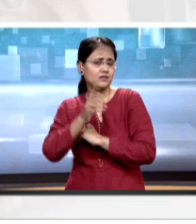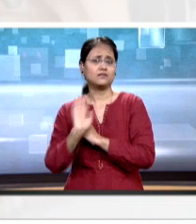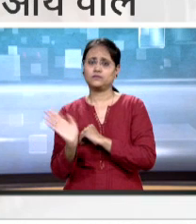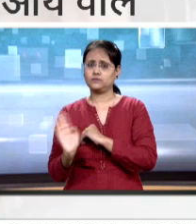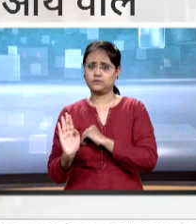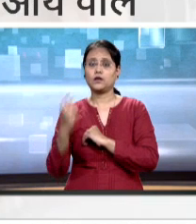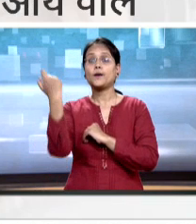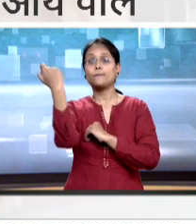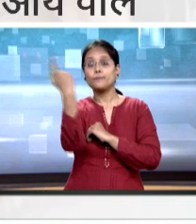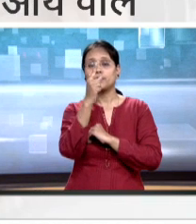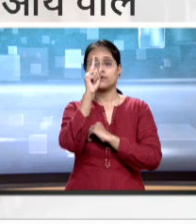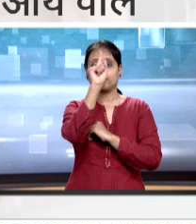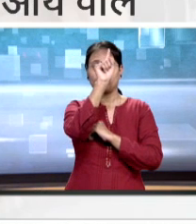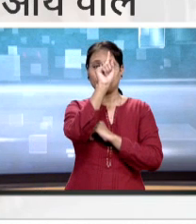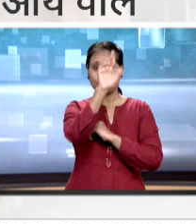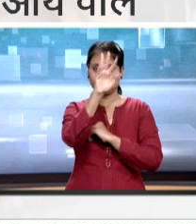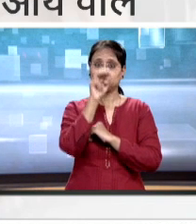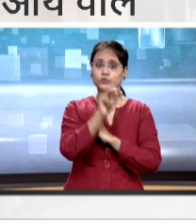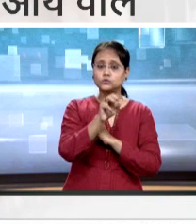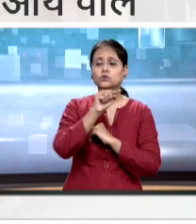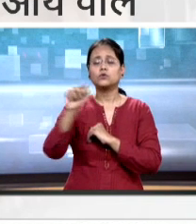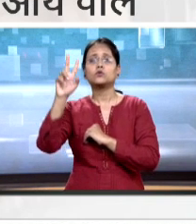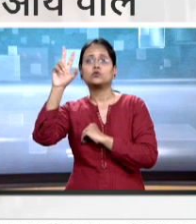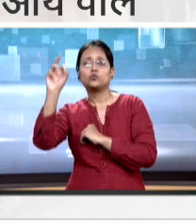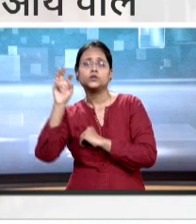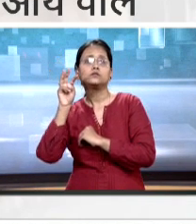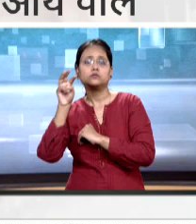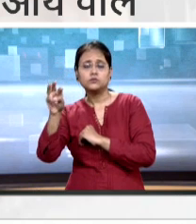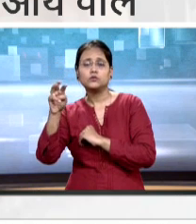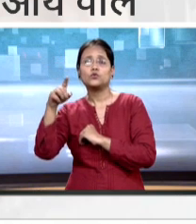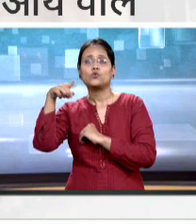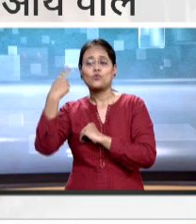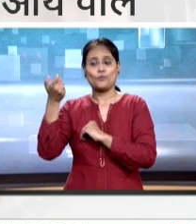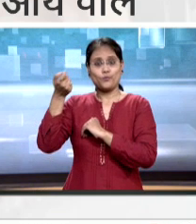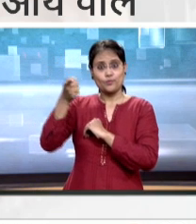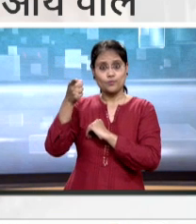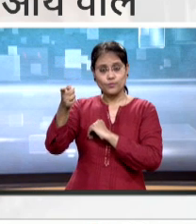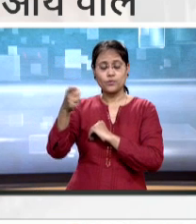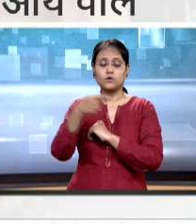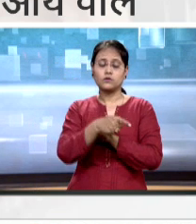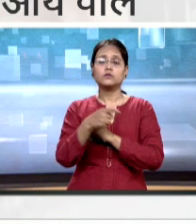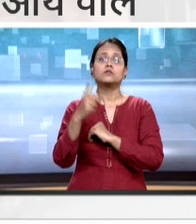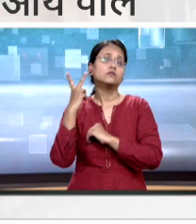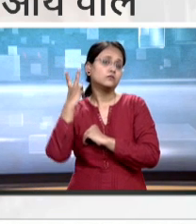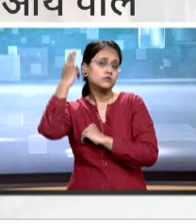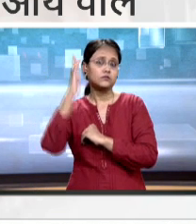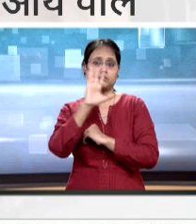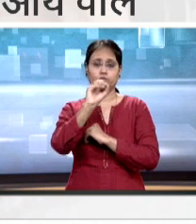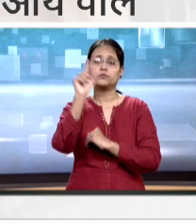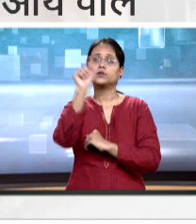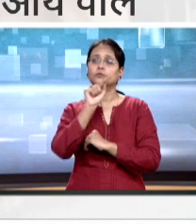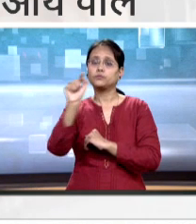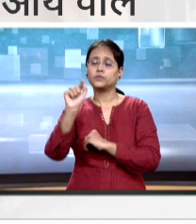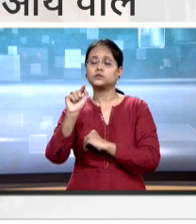है। हर महीने 15,001 रुपए से लेकर 20,000 रुपए तक की आय वाले लोगों को इस सर्जरी में 50%